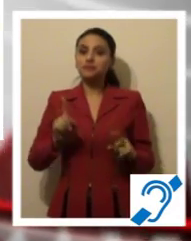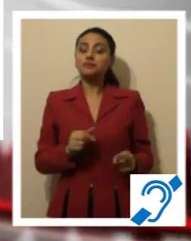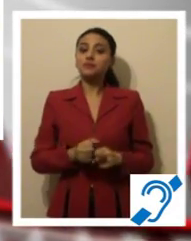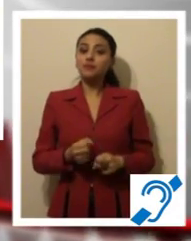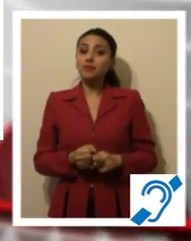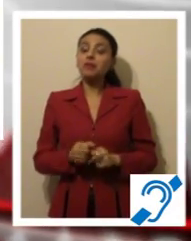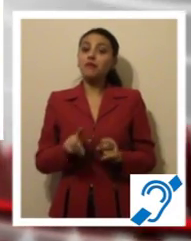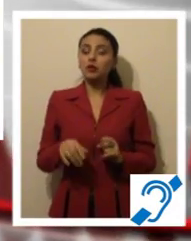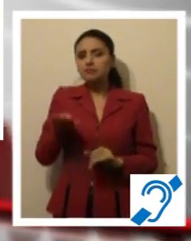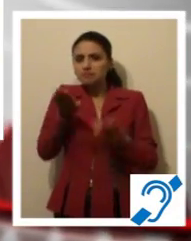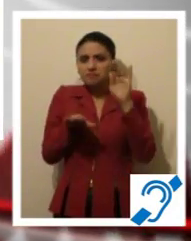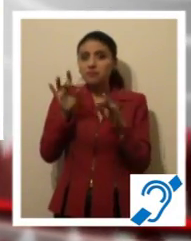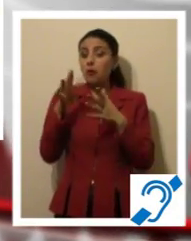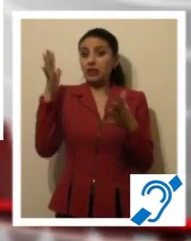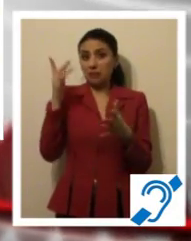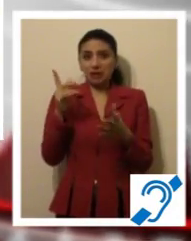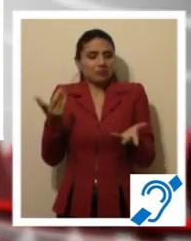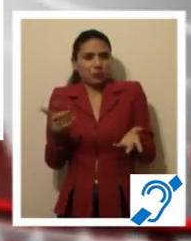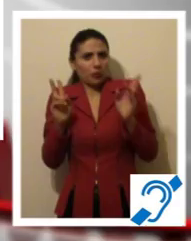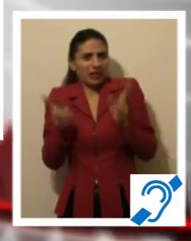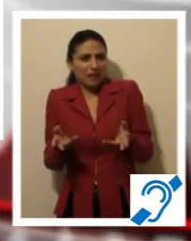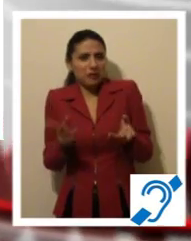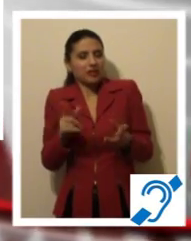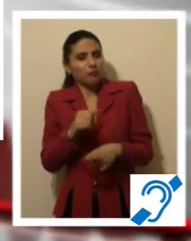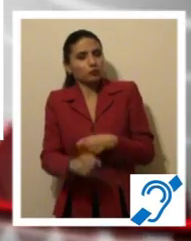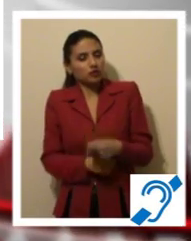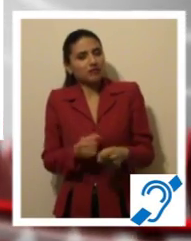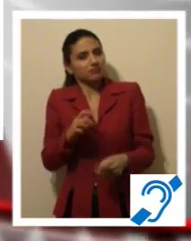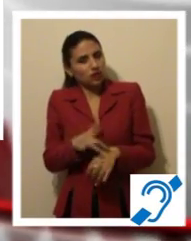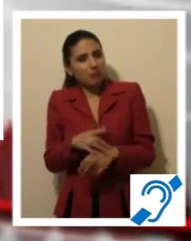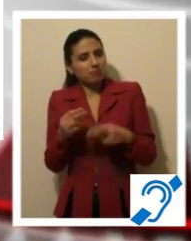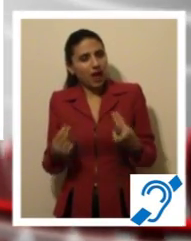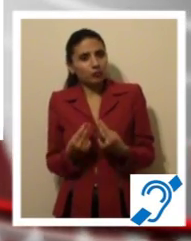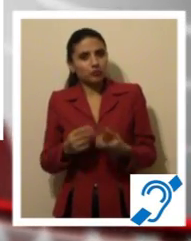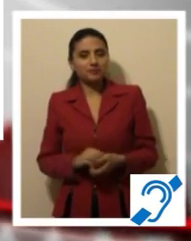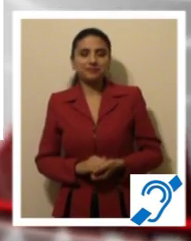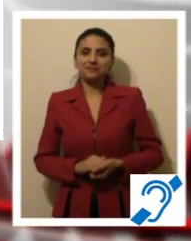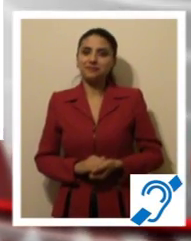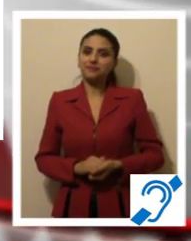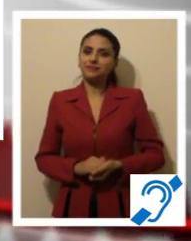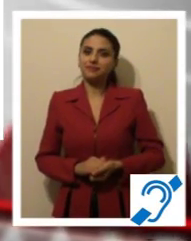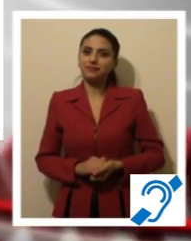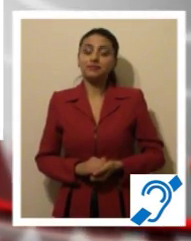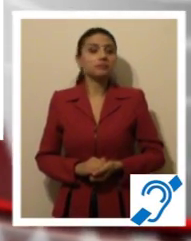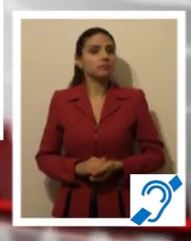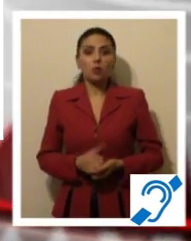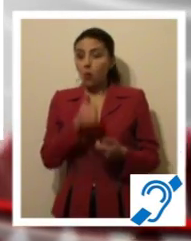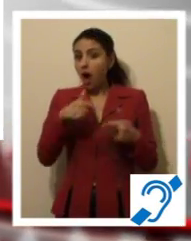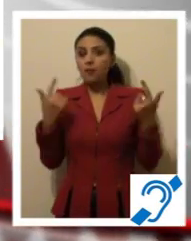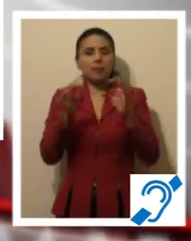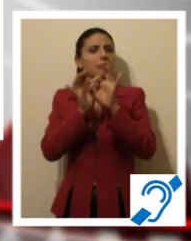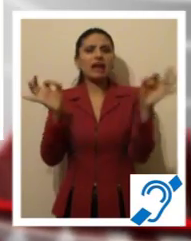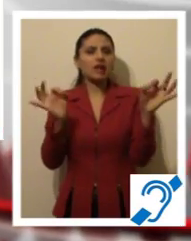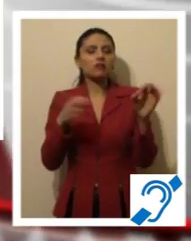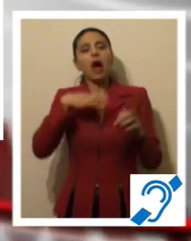avut oscilații foarte mari, care nu trebuia să le avem, dar o să muncim să încercăm să nu le mai avem de acum încolo. Fanii sunt minunați, am mai spus-o și o spun